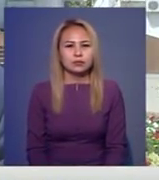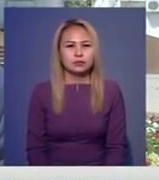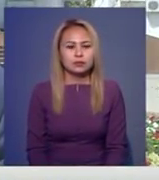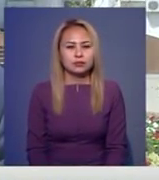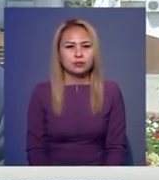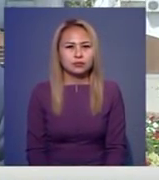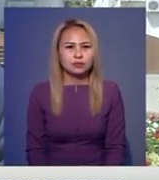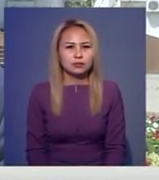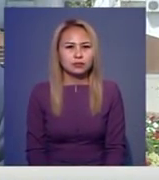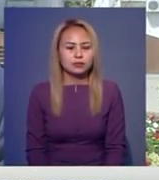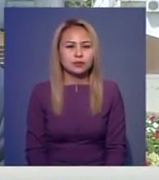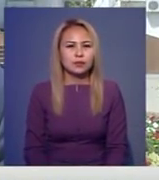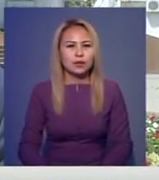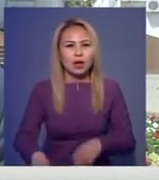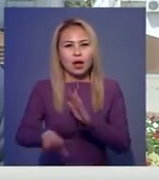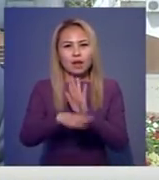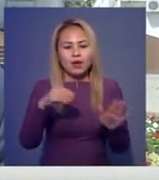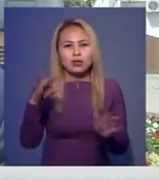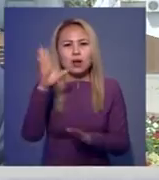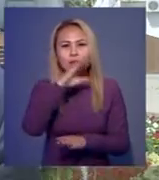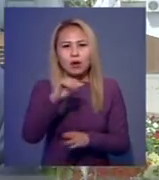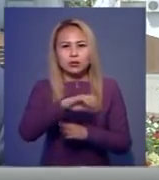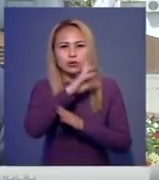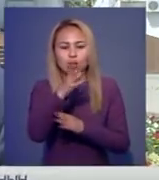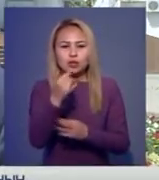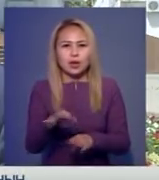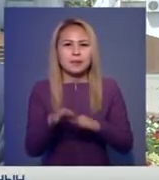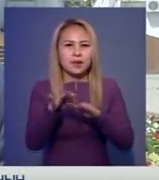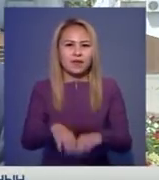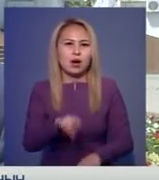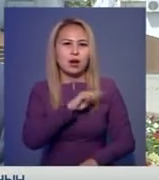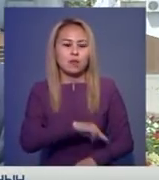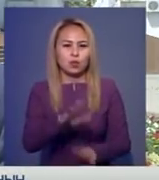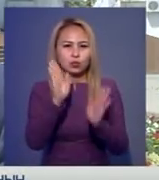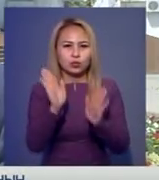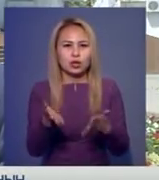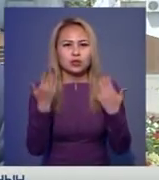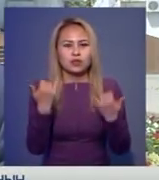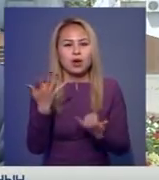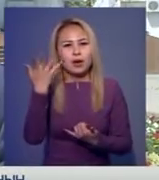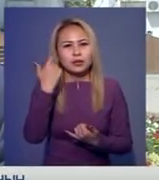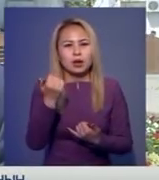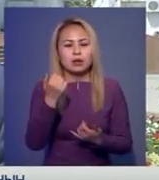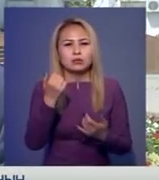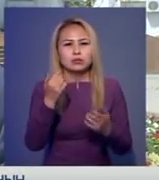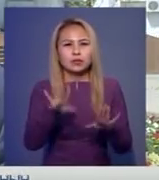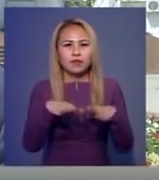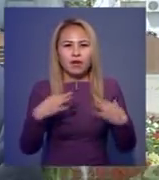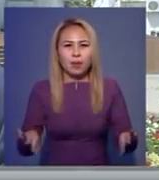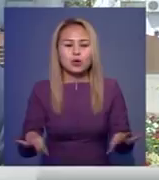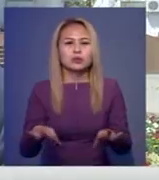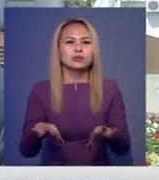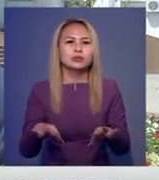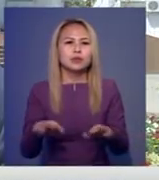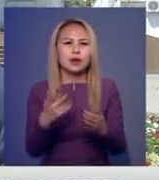Олардың барлықтарында мүмкіндігінше сайлау құқықтарын қамтамасыз ету жұмыстары жүргізілетін болады. Әрине, енді Қашаған, Теңіз кен орындары және